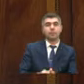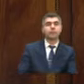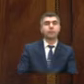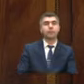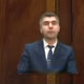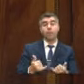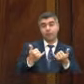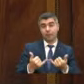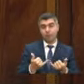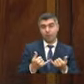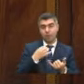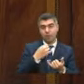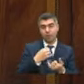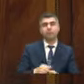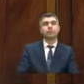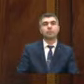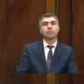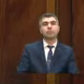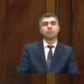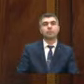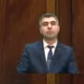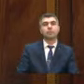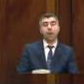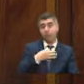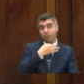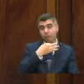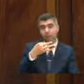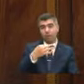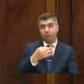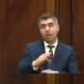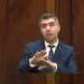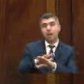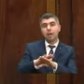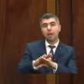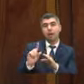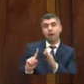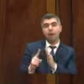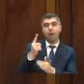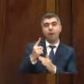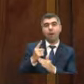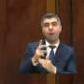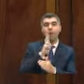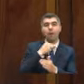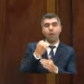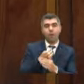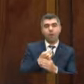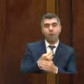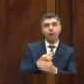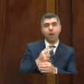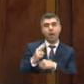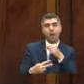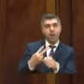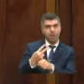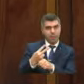أن أتحدث عن أولويات السياسة الحكومية للفترة المتبقية من الولاية